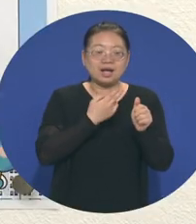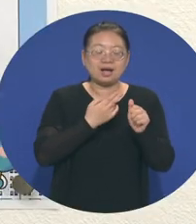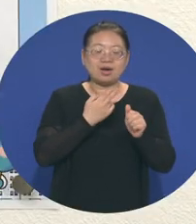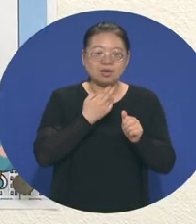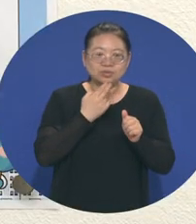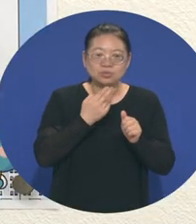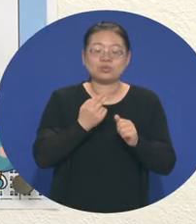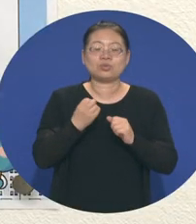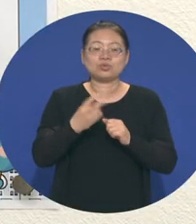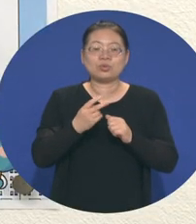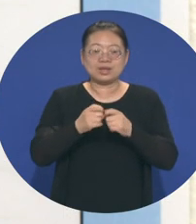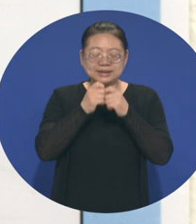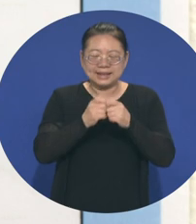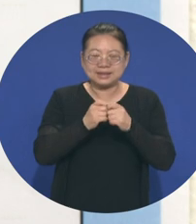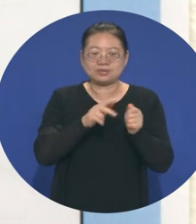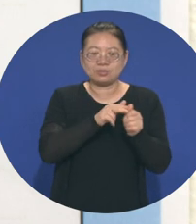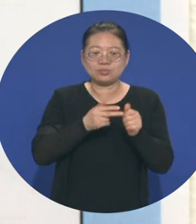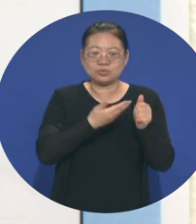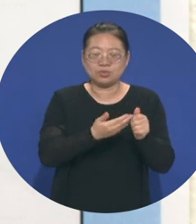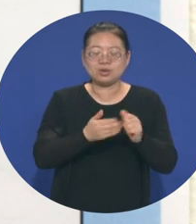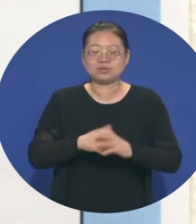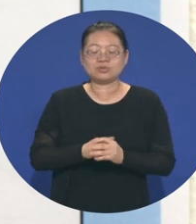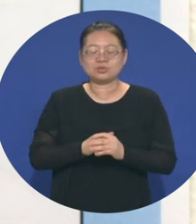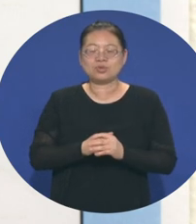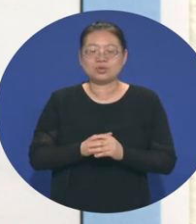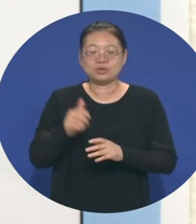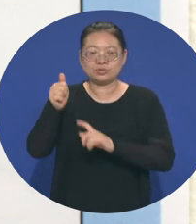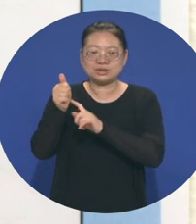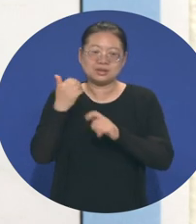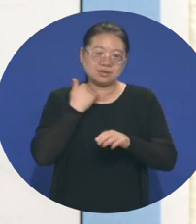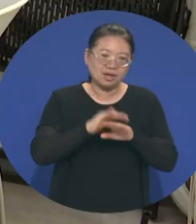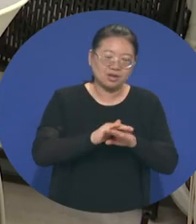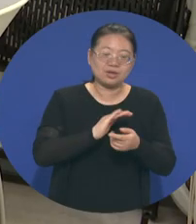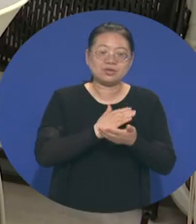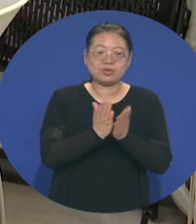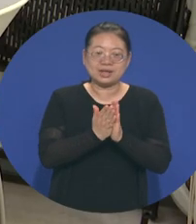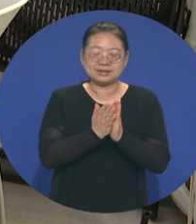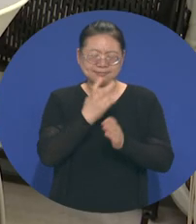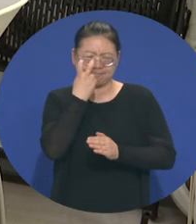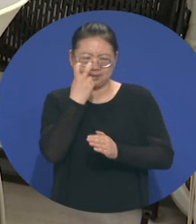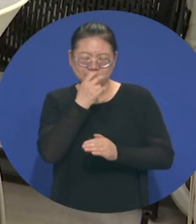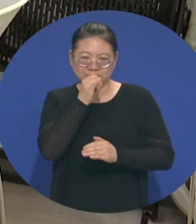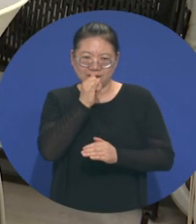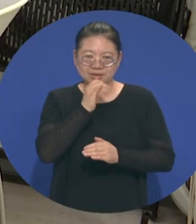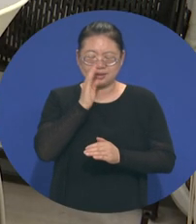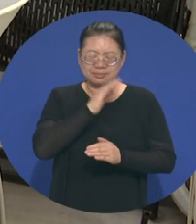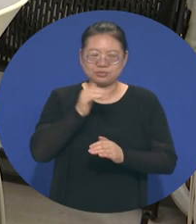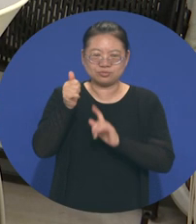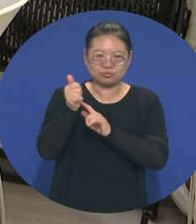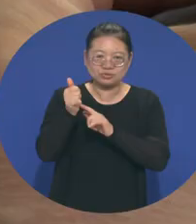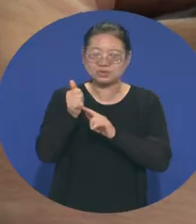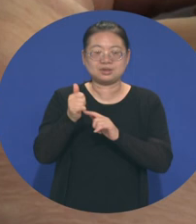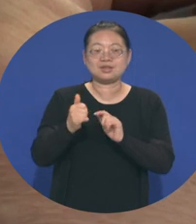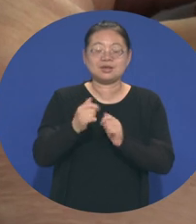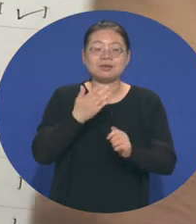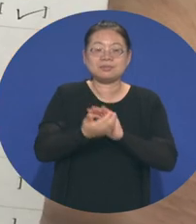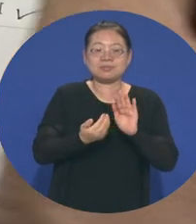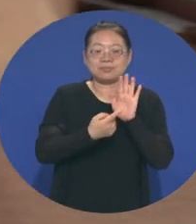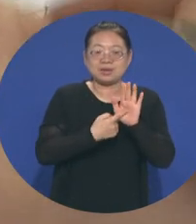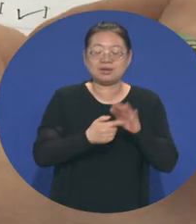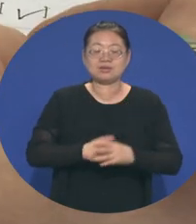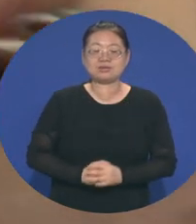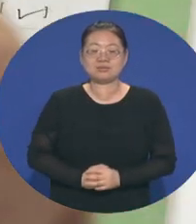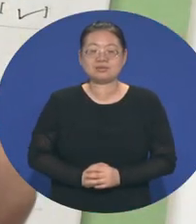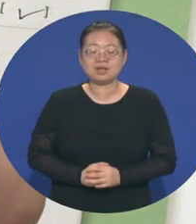제공 중개사와 임차인의 체크리스트 확인 악성 임대인 고지 등입니다 특히 중개인은 계약 전과 후 모두